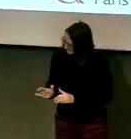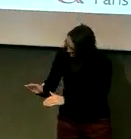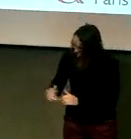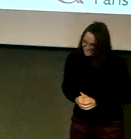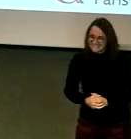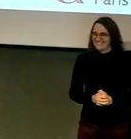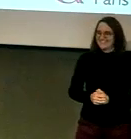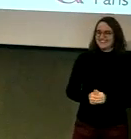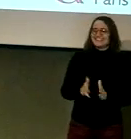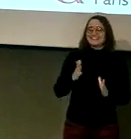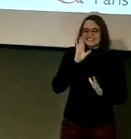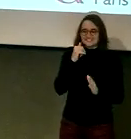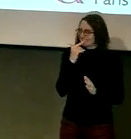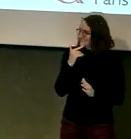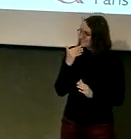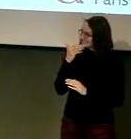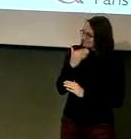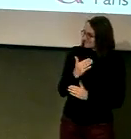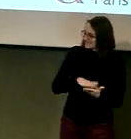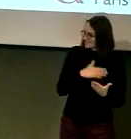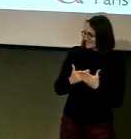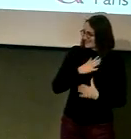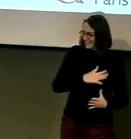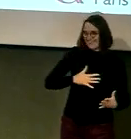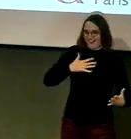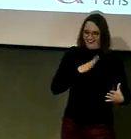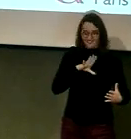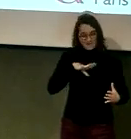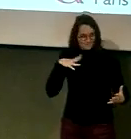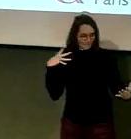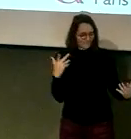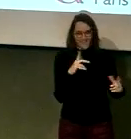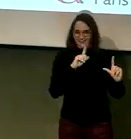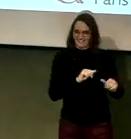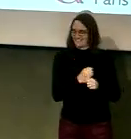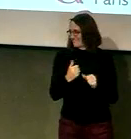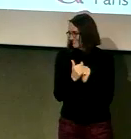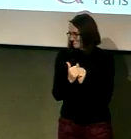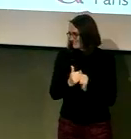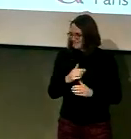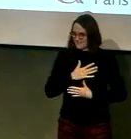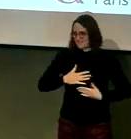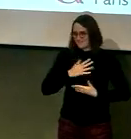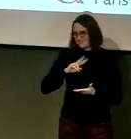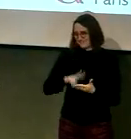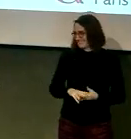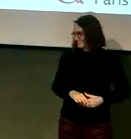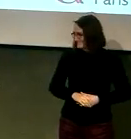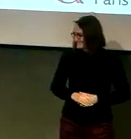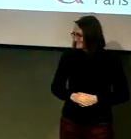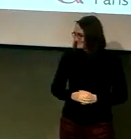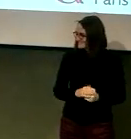Pardon. D'ailleurs, merci, c'est un privilège de vous voir travailler avec nous. Ça fait vraiment plaisir